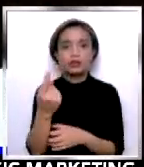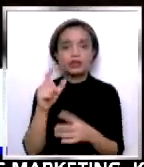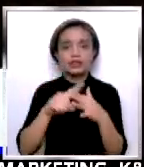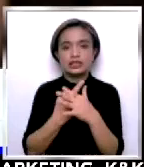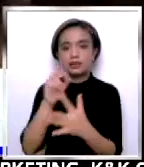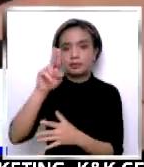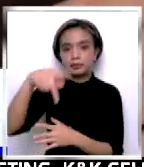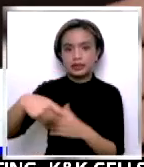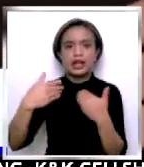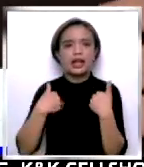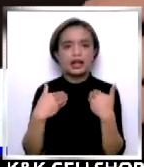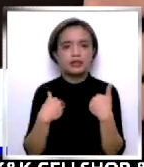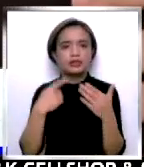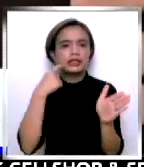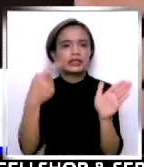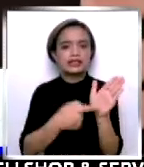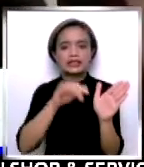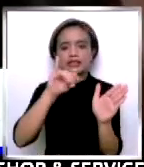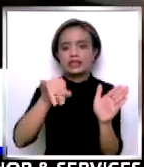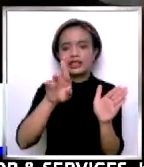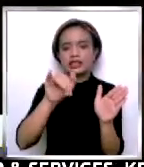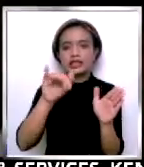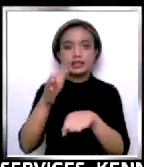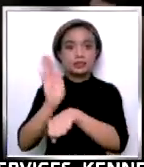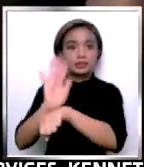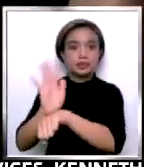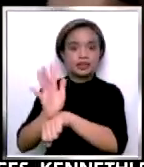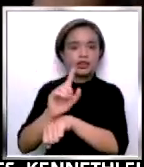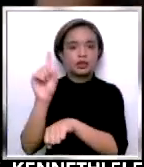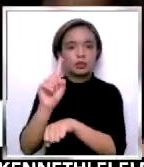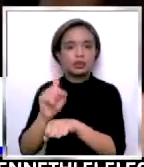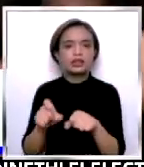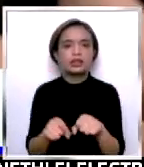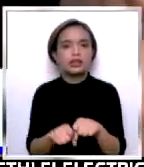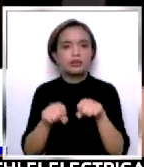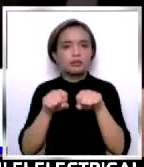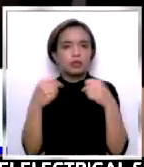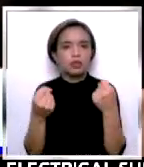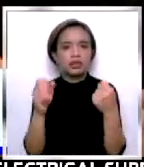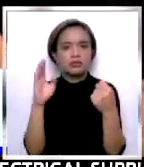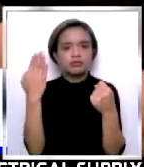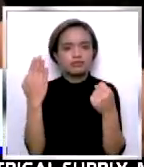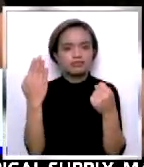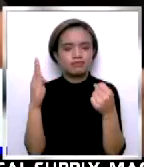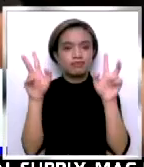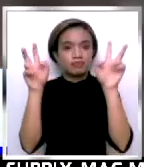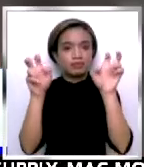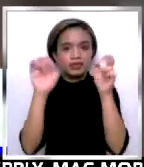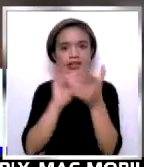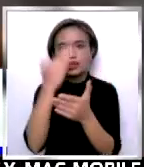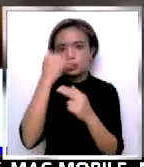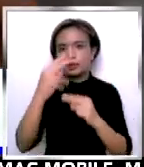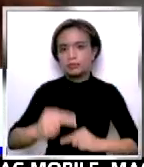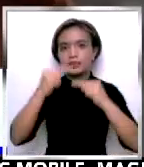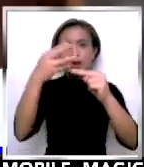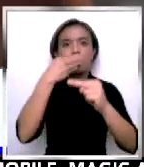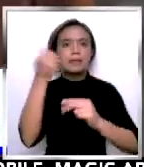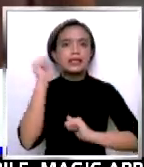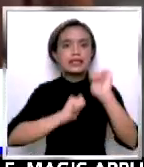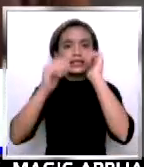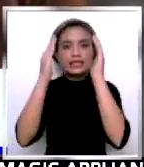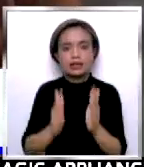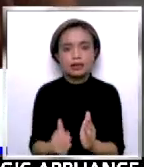sunod-sunod ang pagkilala kay Jeric sa pelikulang Broken Blooms. Para doon kaya muli siyang nominado bilang Best Actor sa